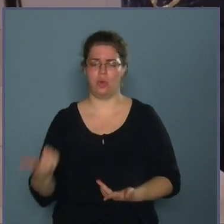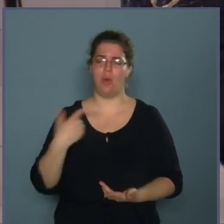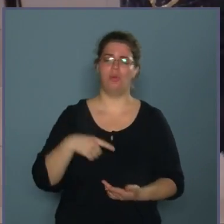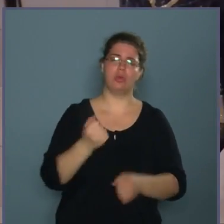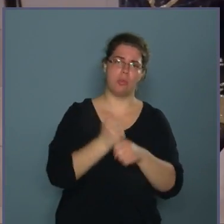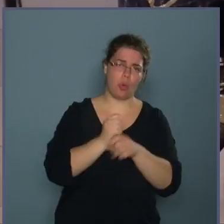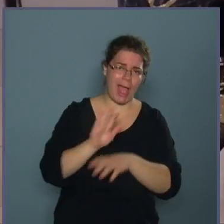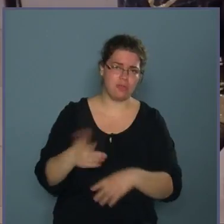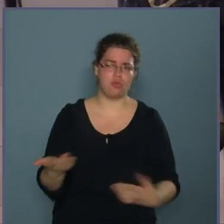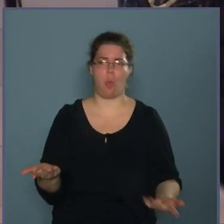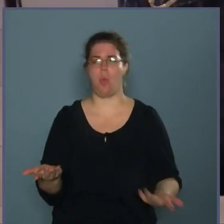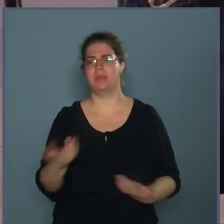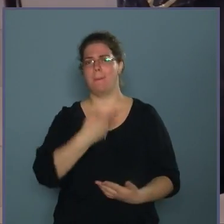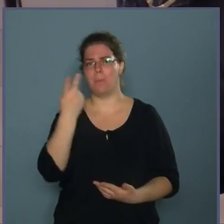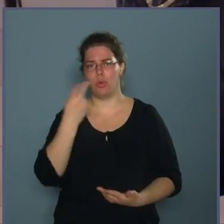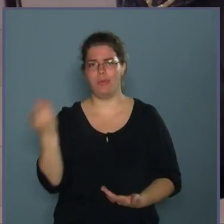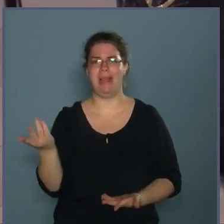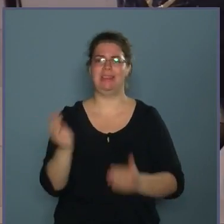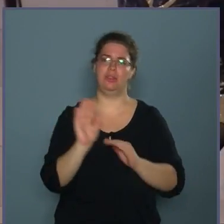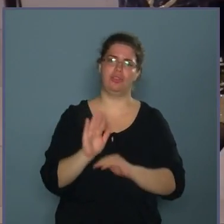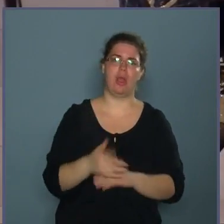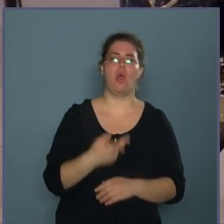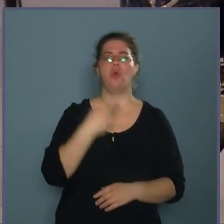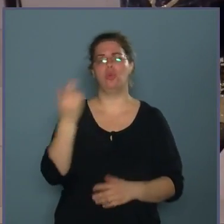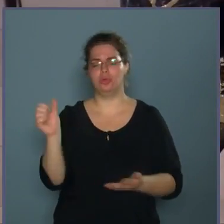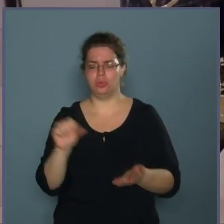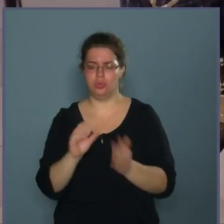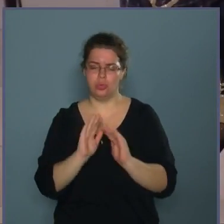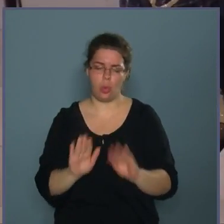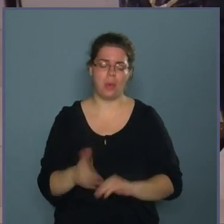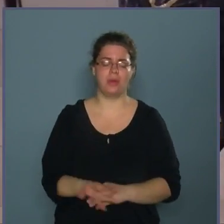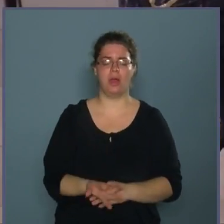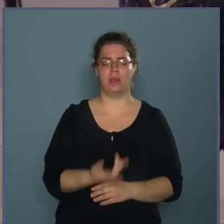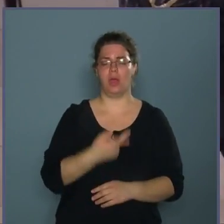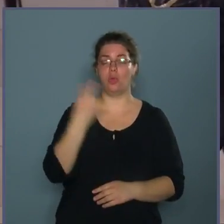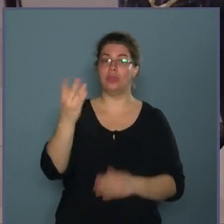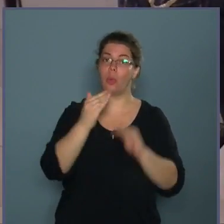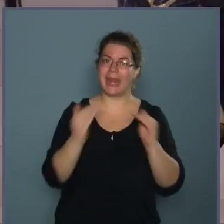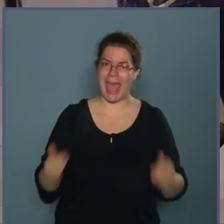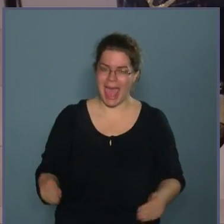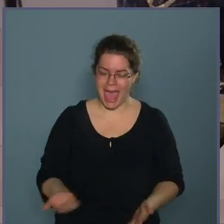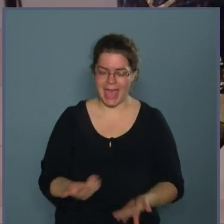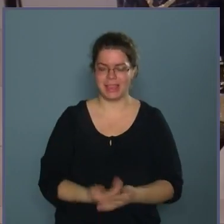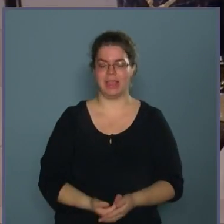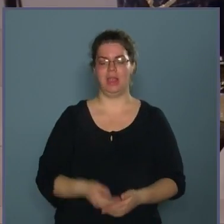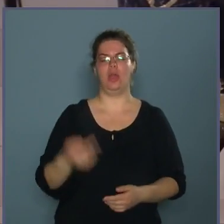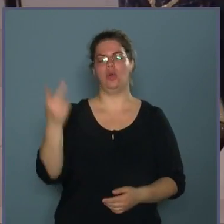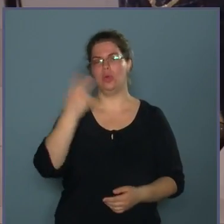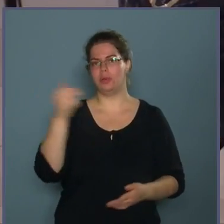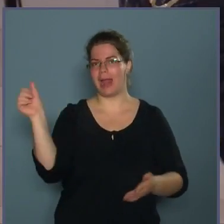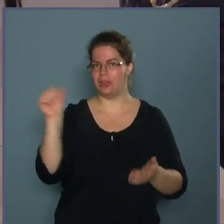voltunk munkásotthon, művelődési otthon, kultúrotthon, voltunk kultúrház,